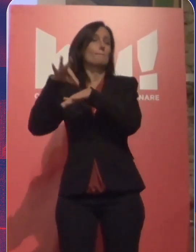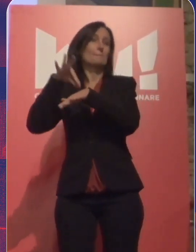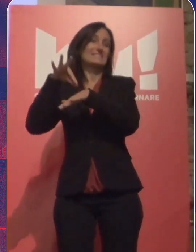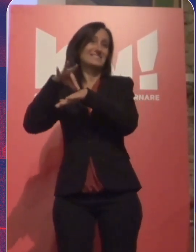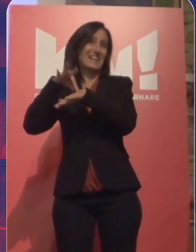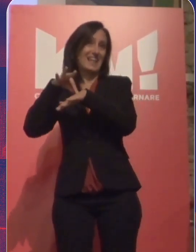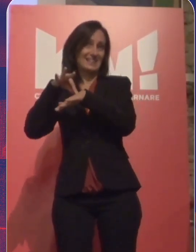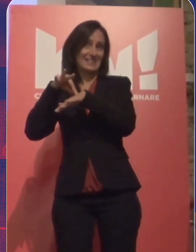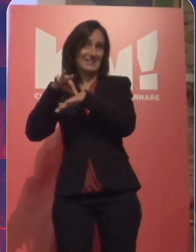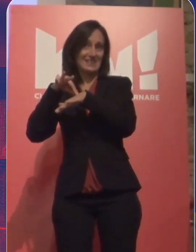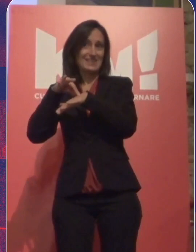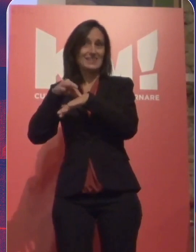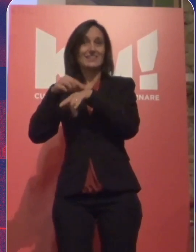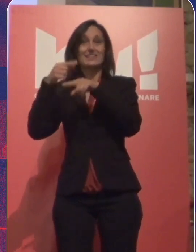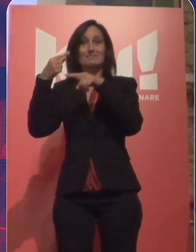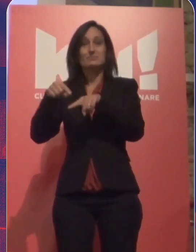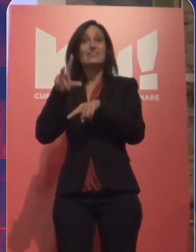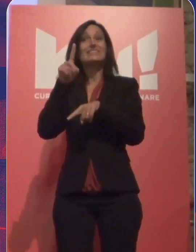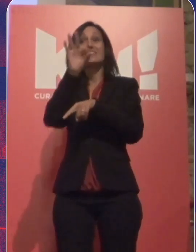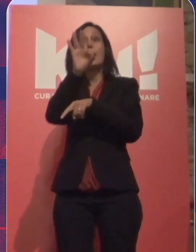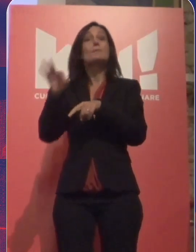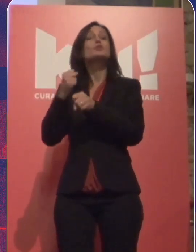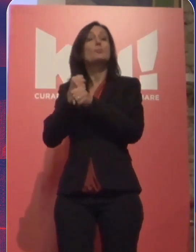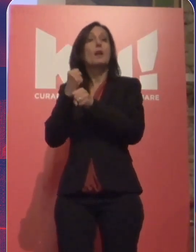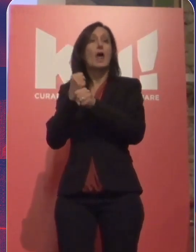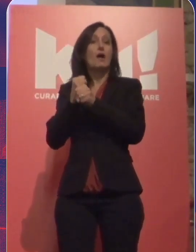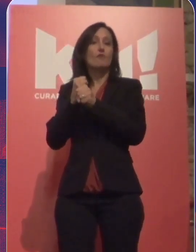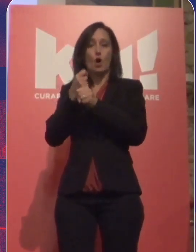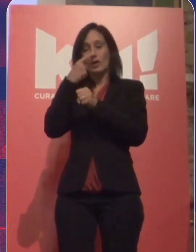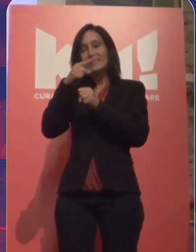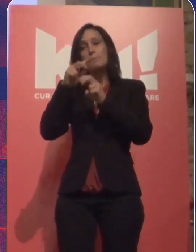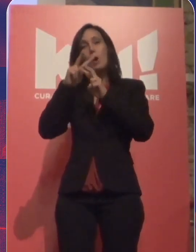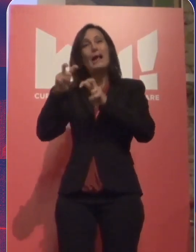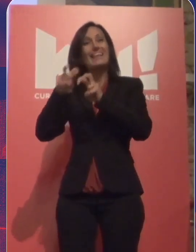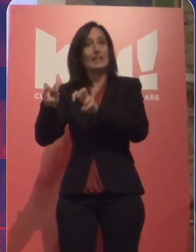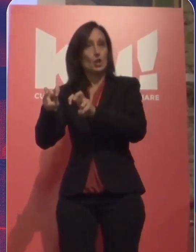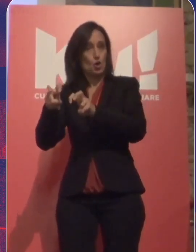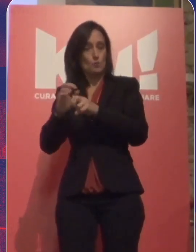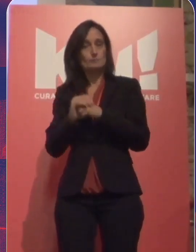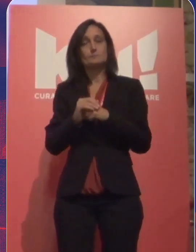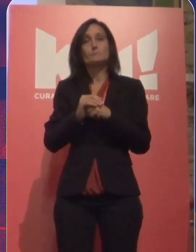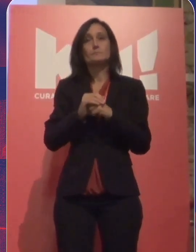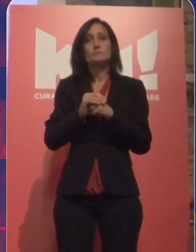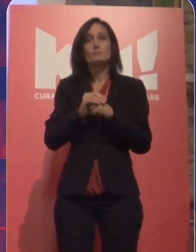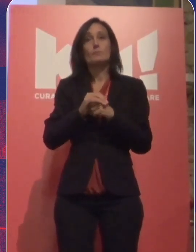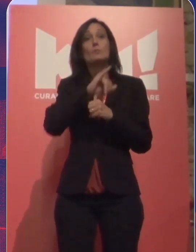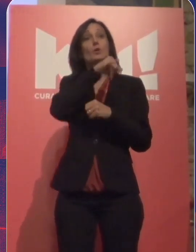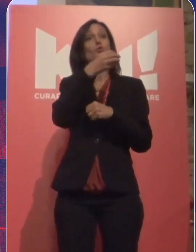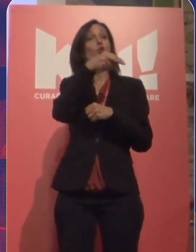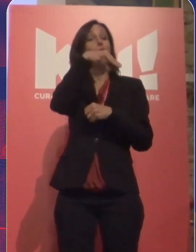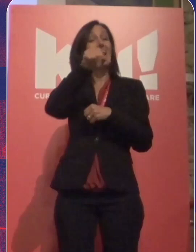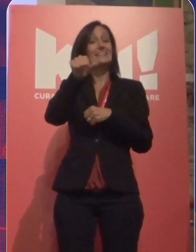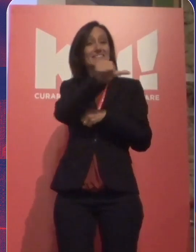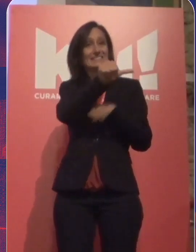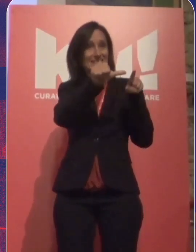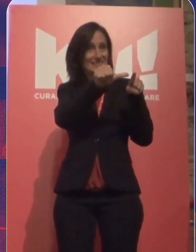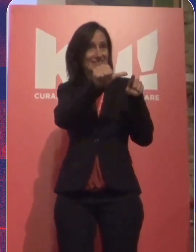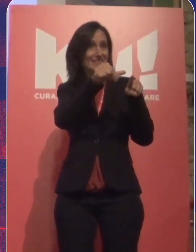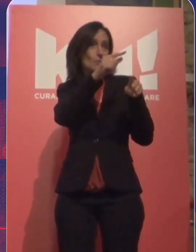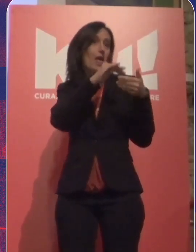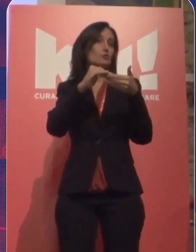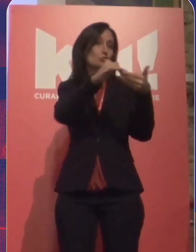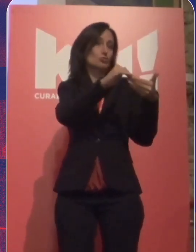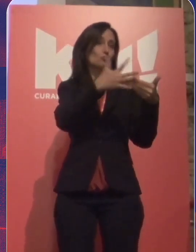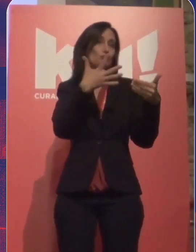clinico qui c'è un disagio jonas che appunto è uno dei soggetti che collabora a cui nelle sue